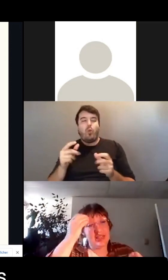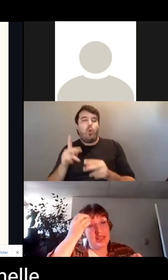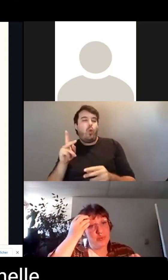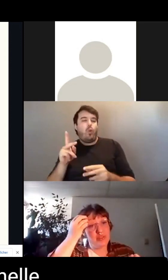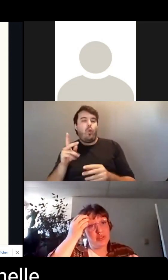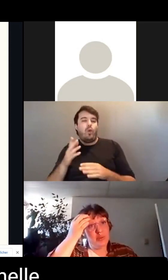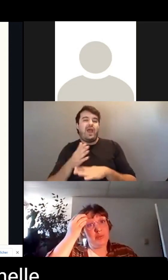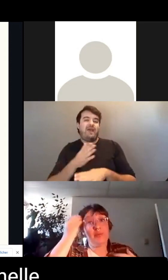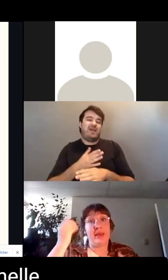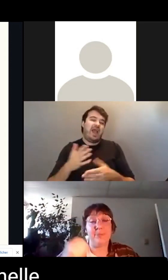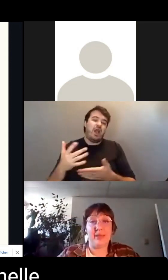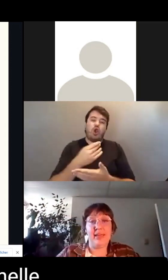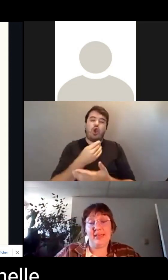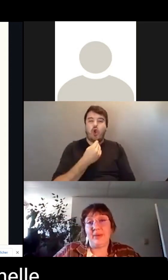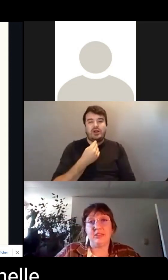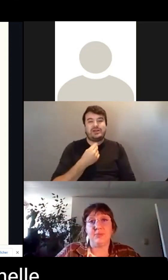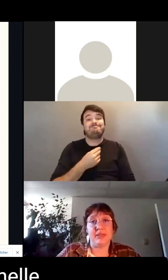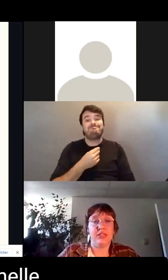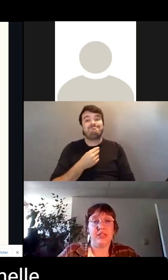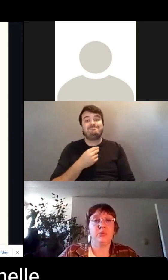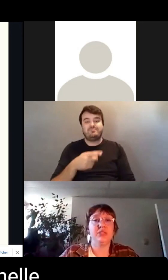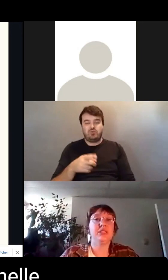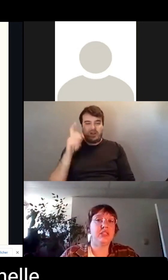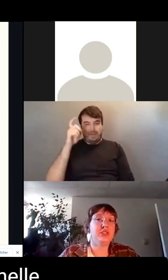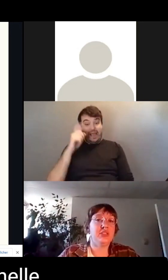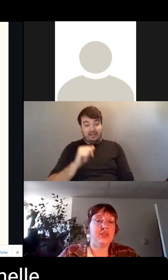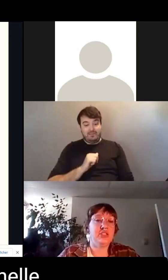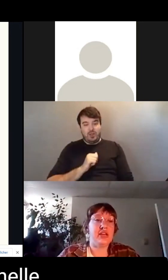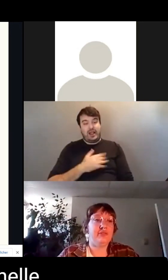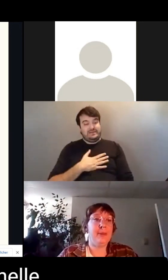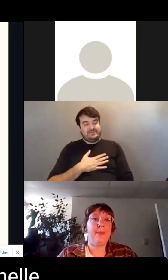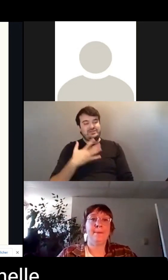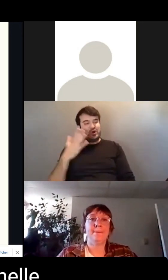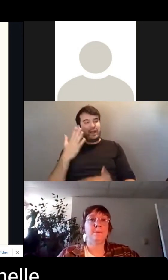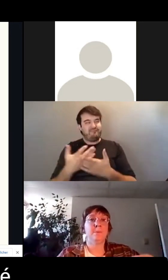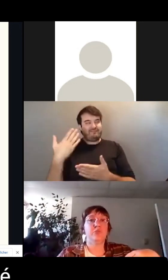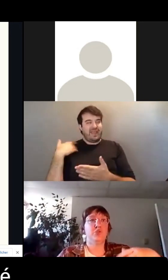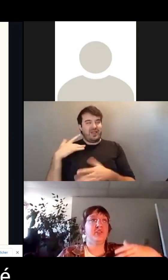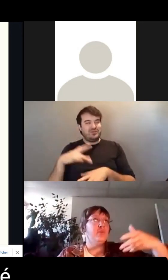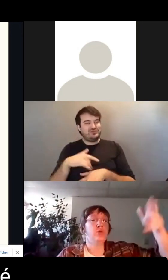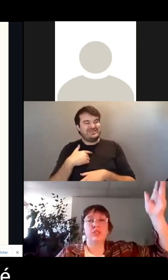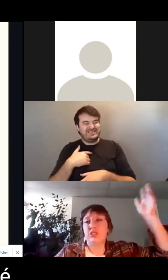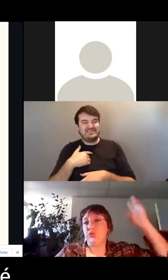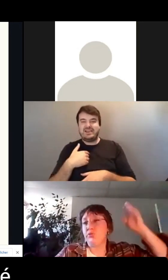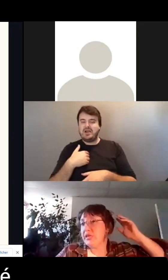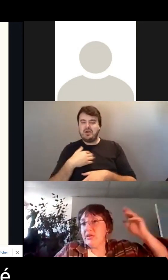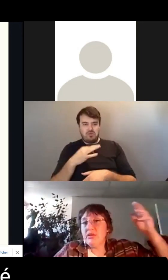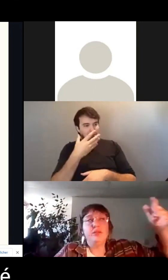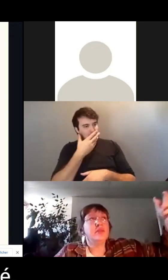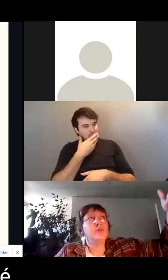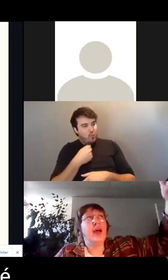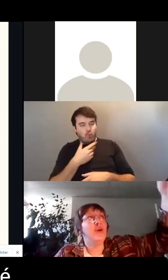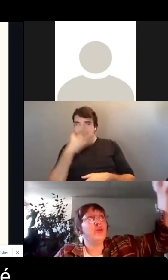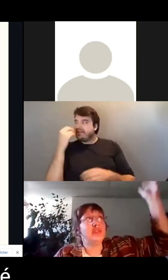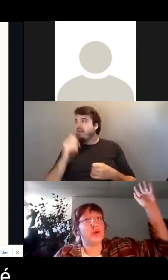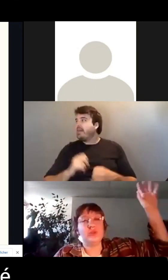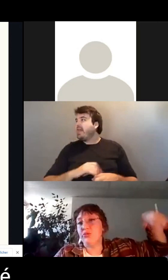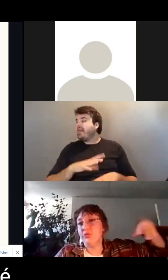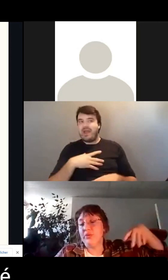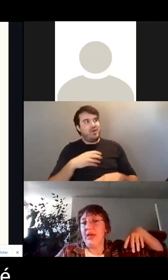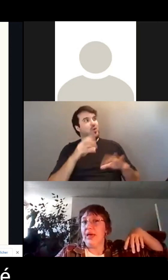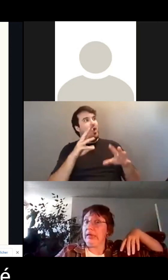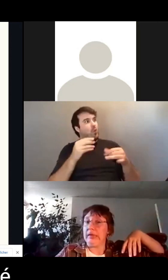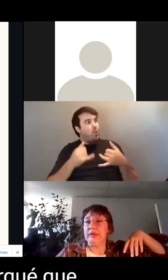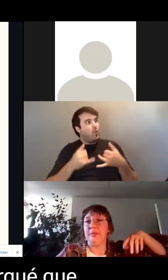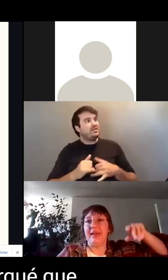cueillir. Puis ça, par expérience personnelle, oui, c'est quelque chose qui m'est déjà arrivé. Je trouvais ça beau, j'ai oublié. Waouh, ça